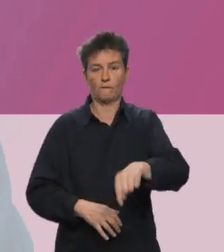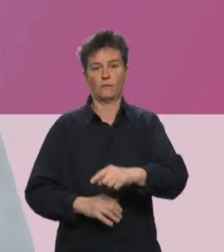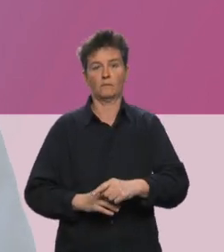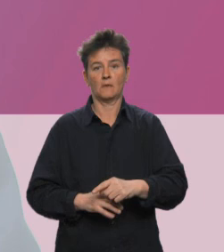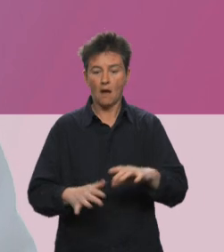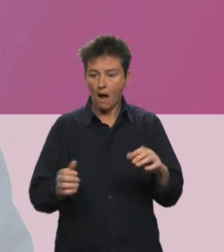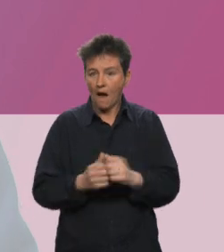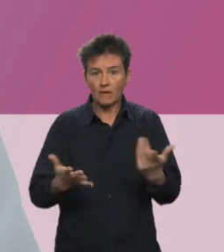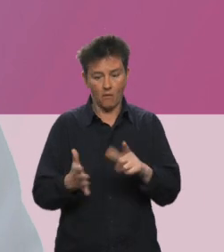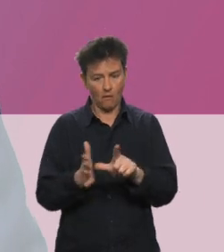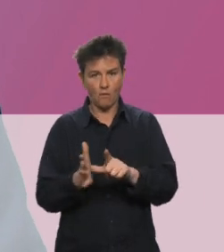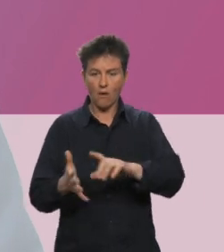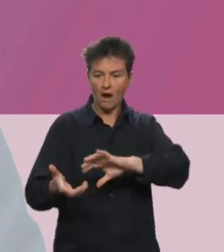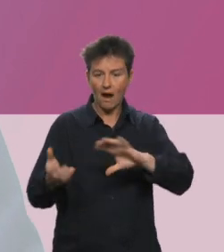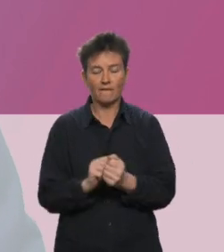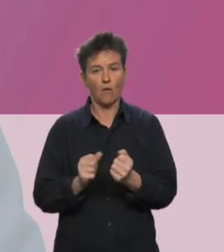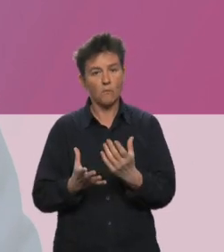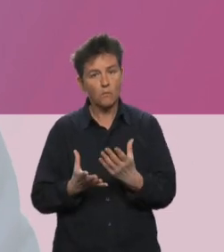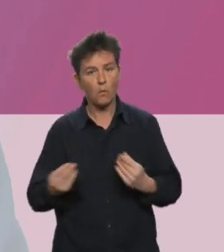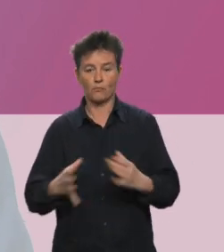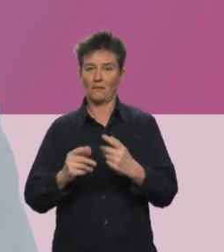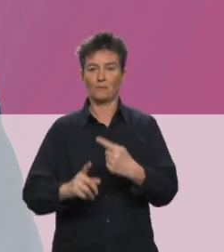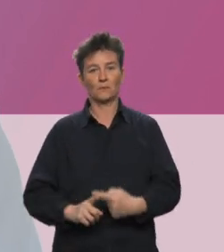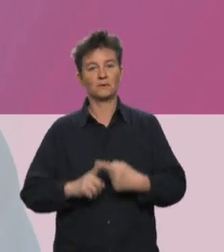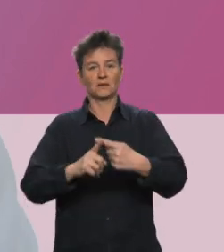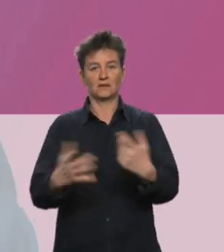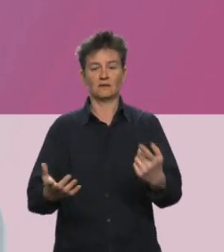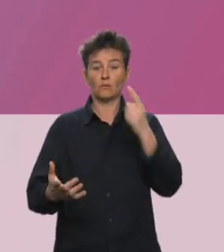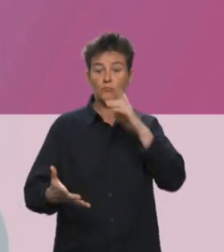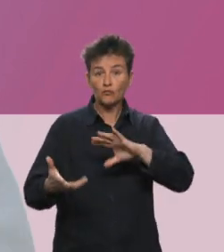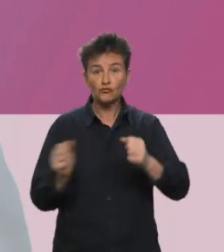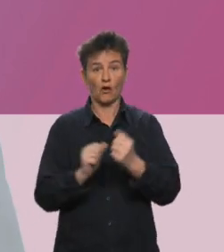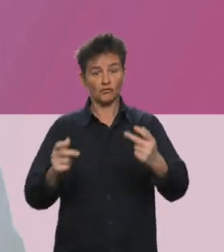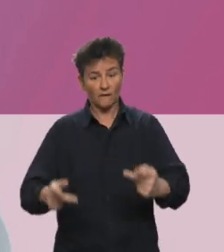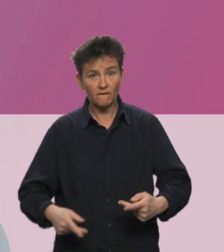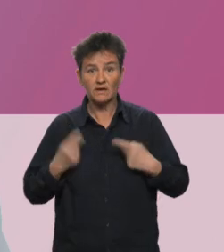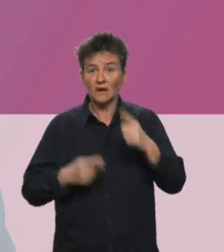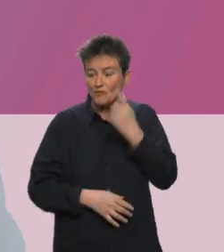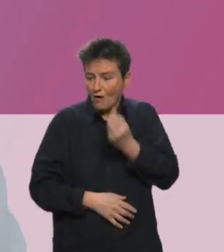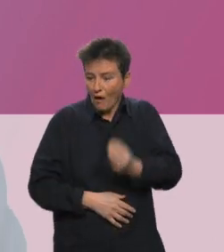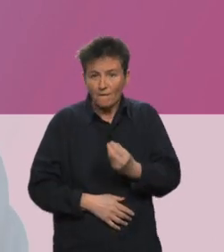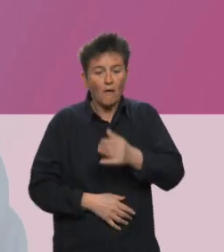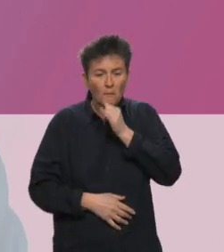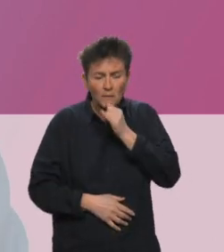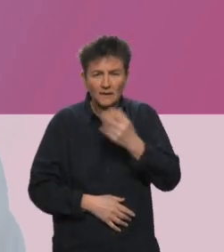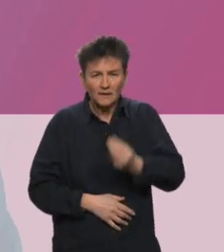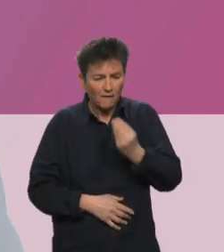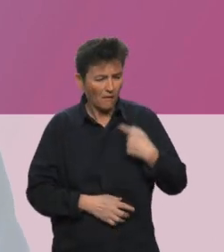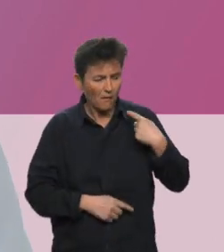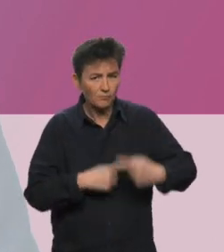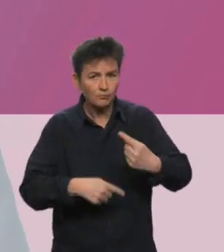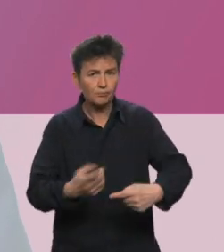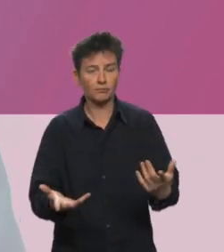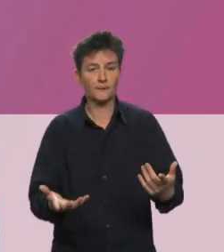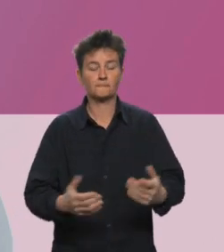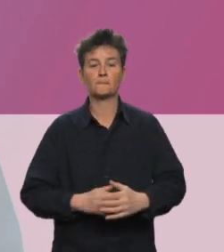vous, avec des réformes populaires, positives, pour changer la vie, pour nos enfants et pour nos